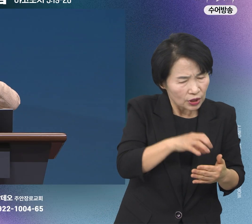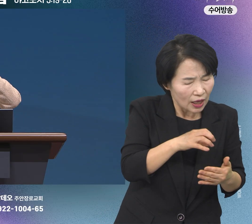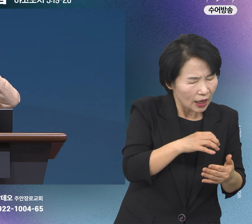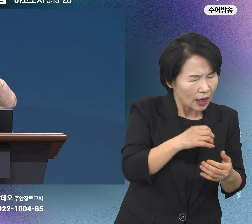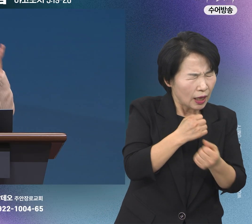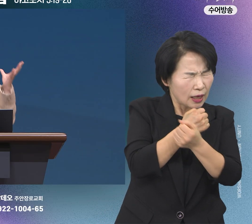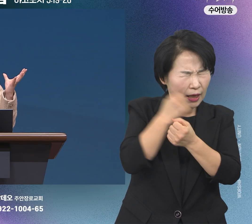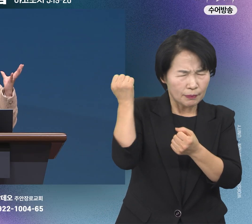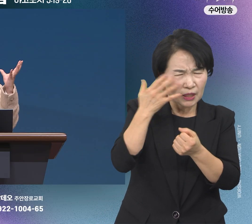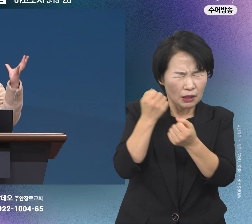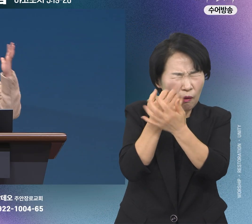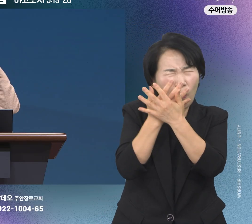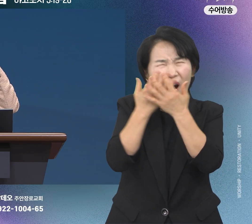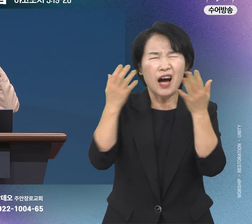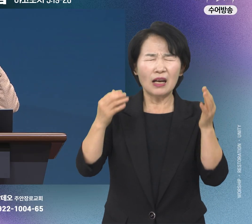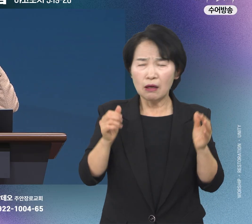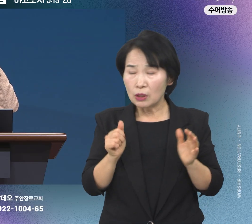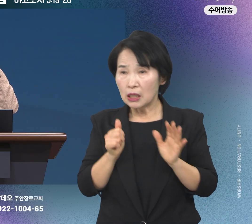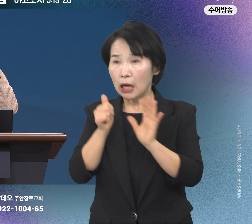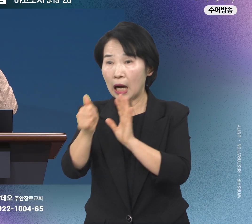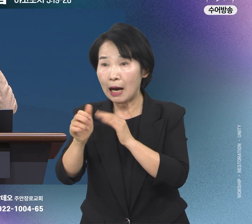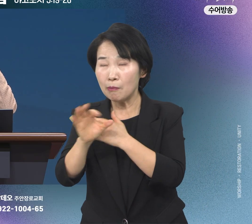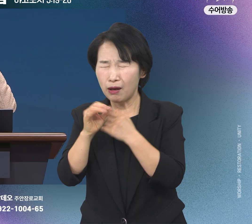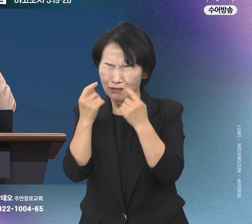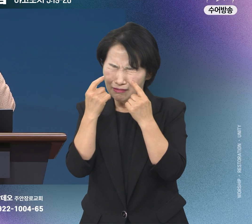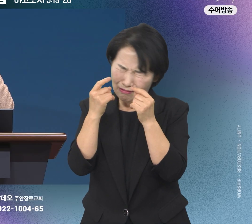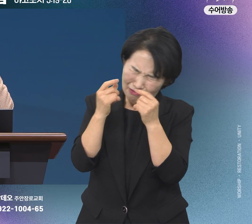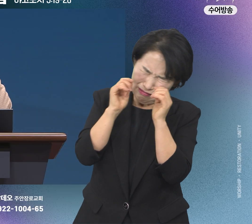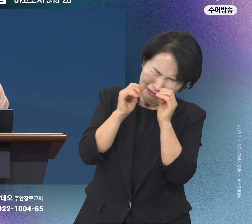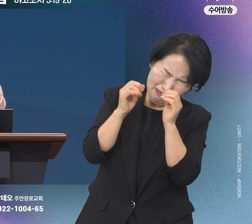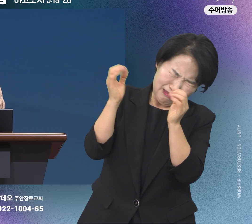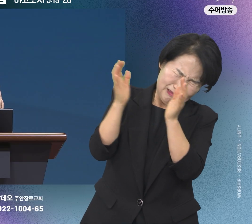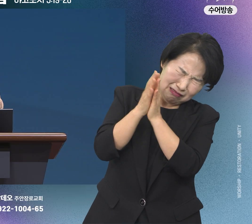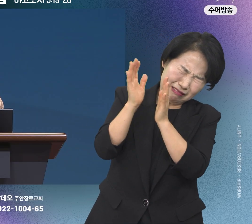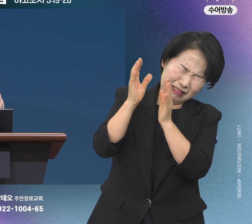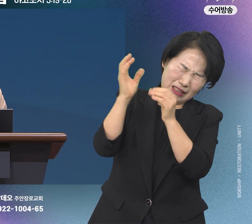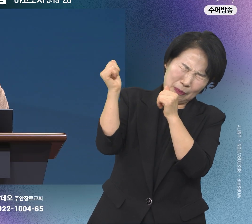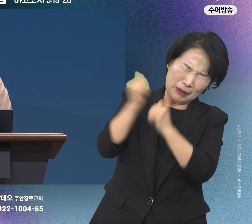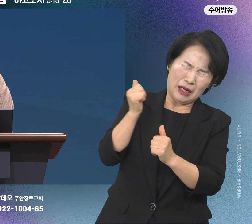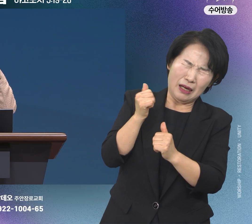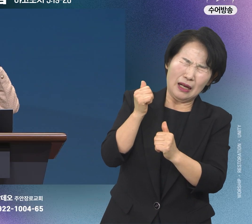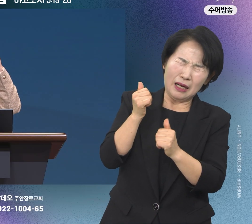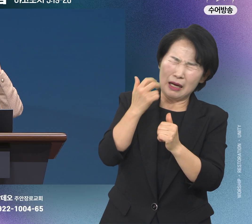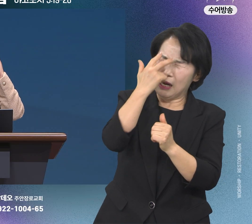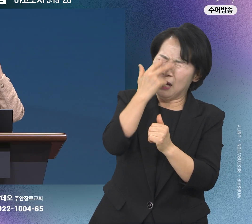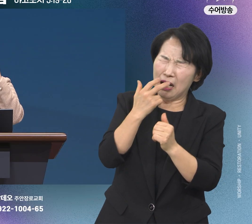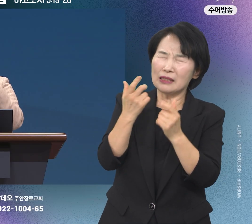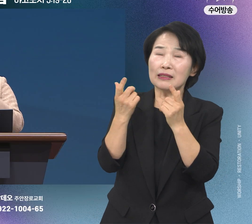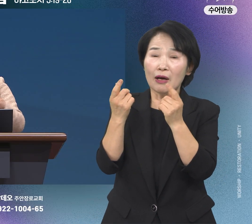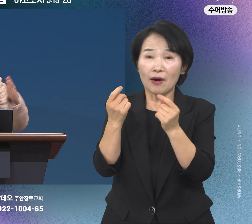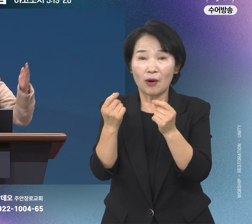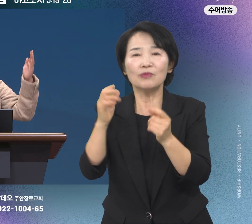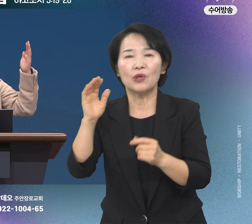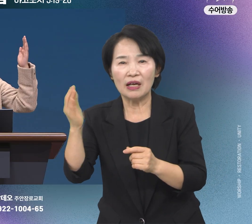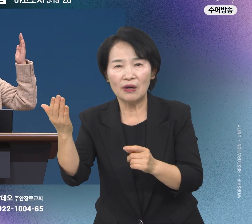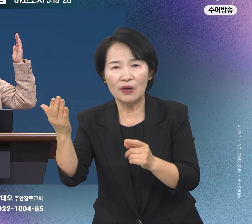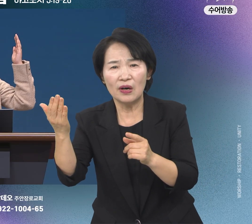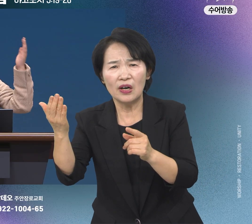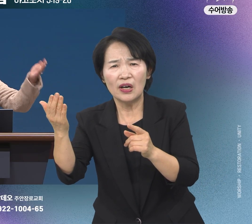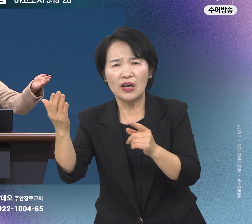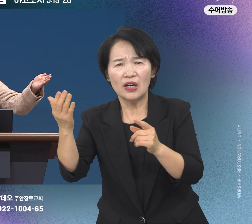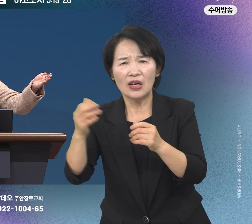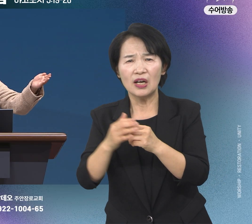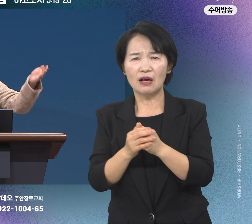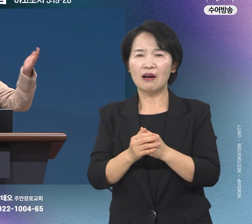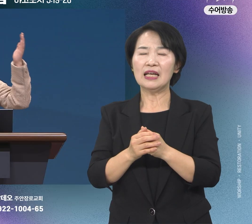환한 빛이 만나게 되면 그 눈이 보일까요? 잠깐 안 보입니다. 실명합니다. 그것처럼 신천지가